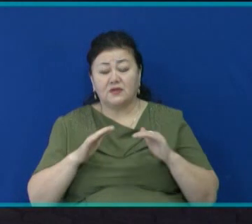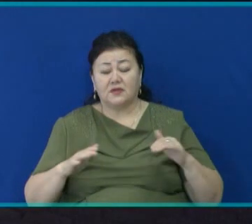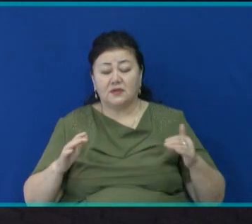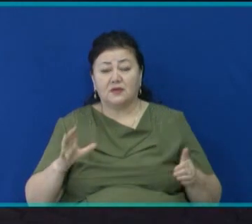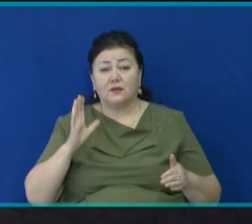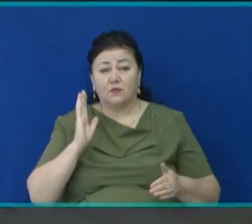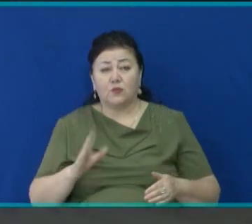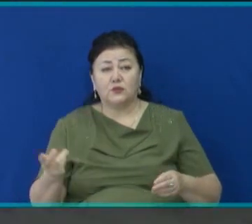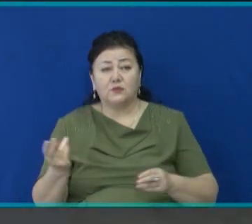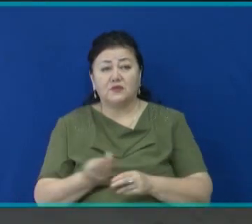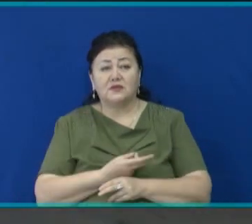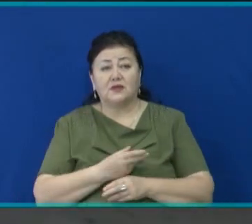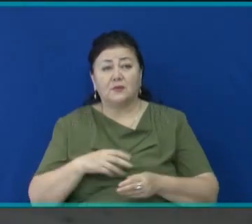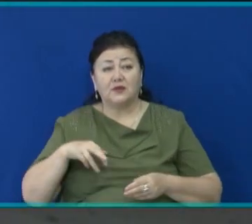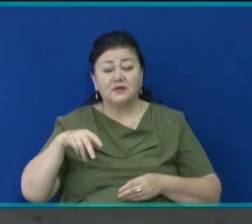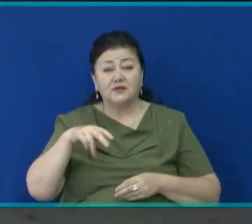безопаснее добираться до школы.